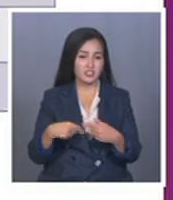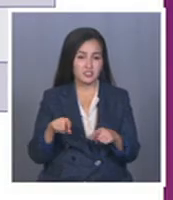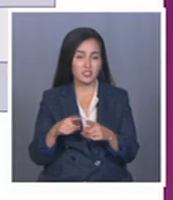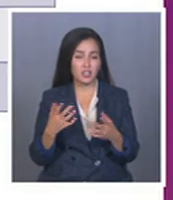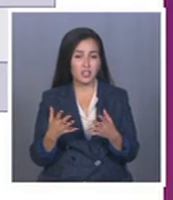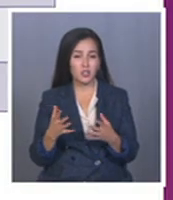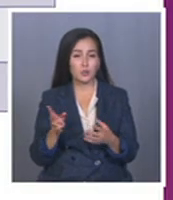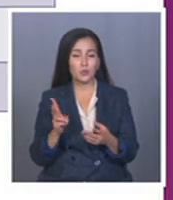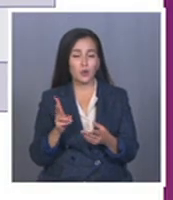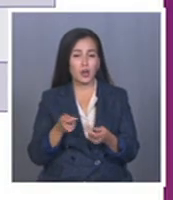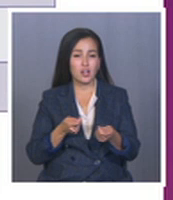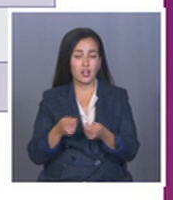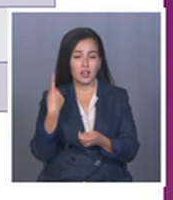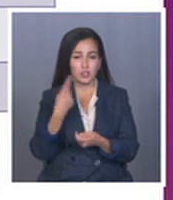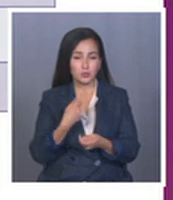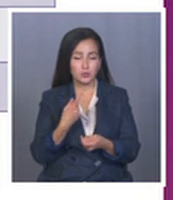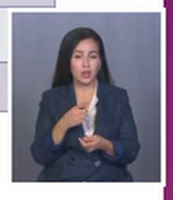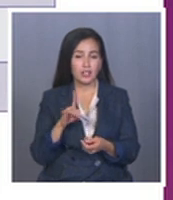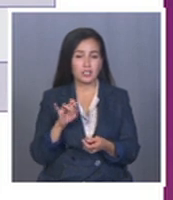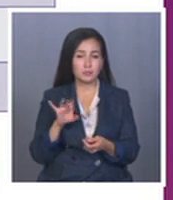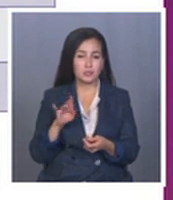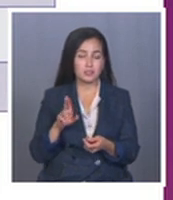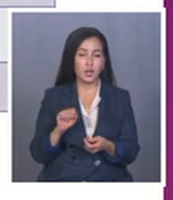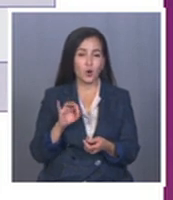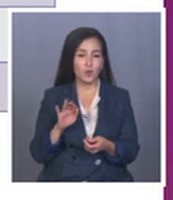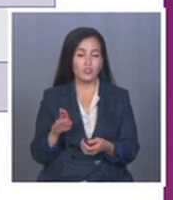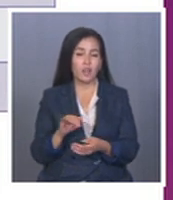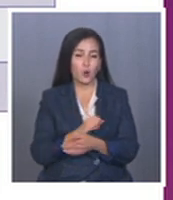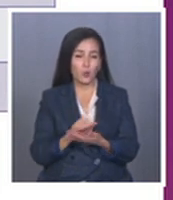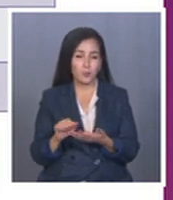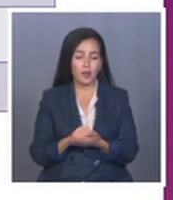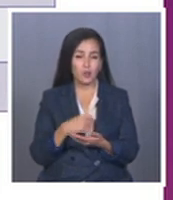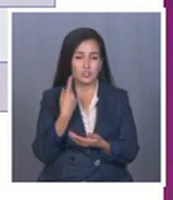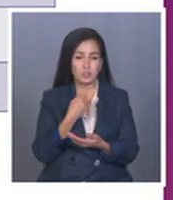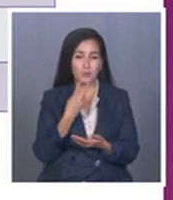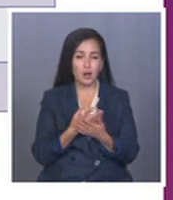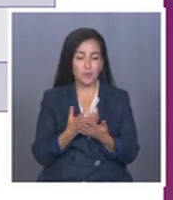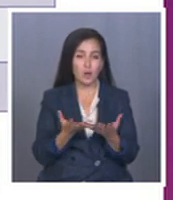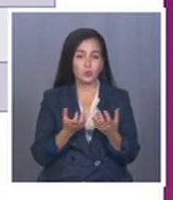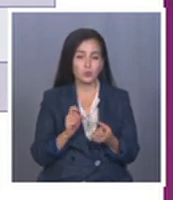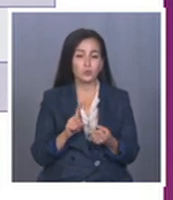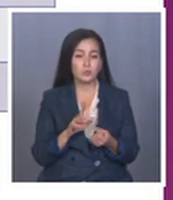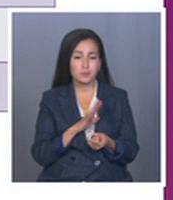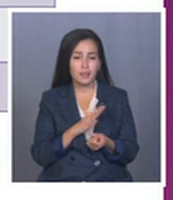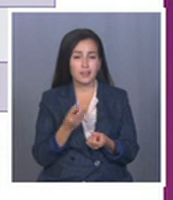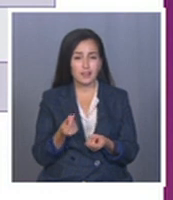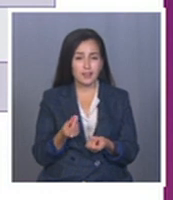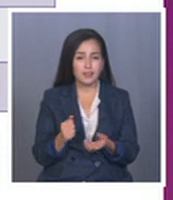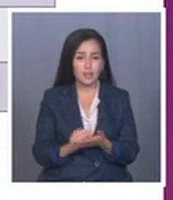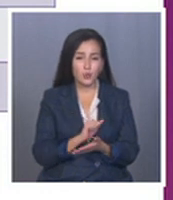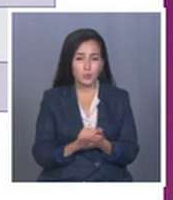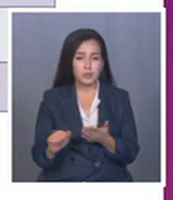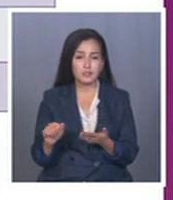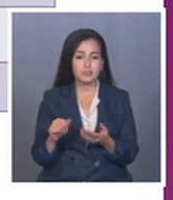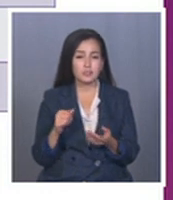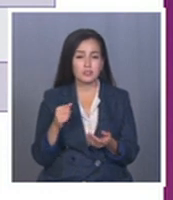лицу. Расписка – официальный документ, удостоверяющий получение чего-либо – денег, документов, ценных